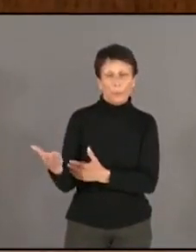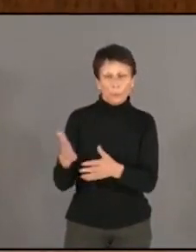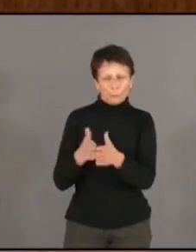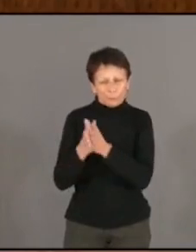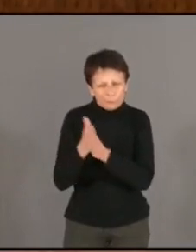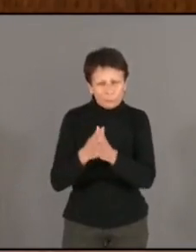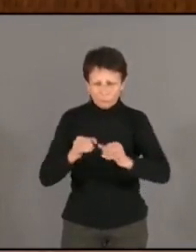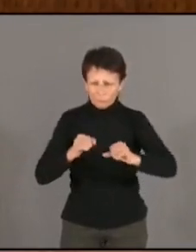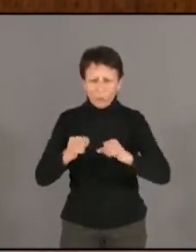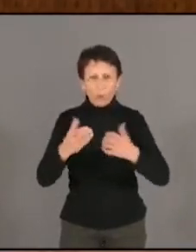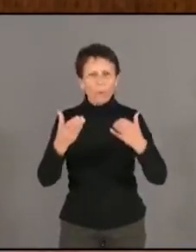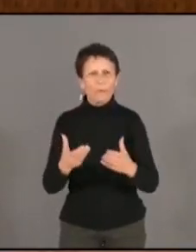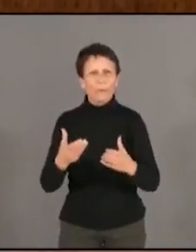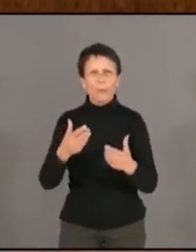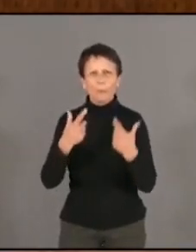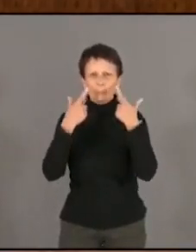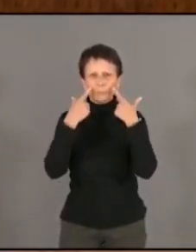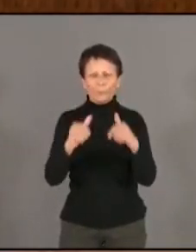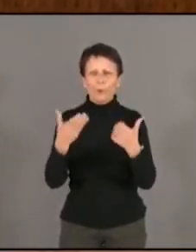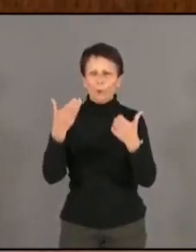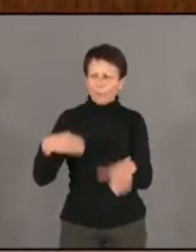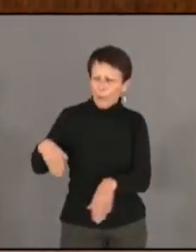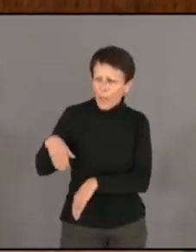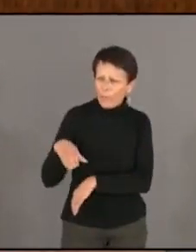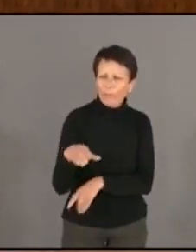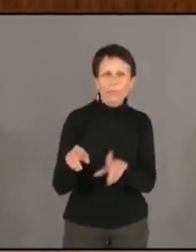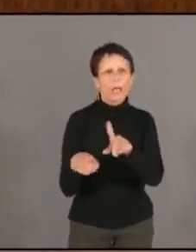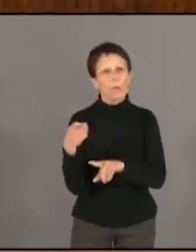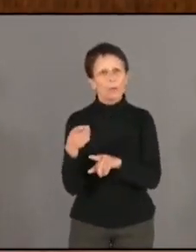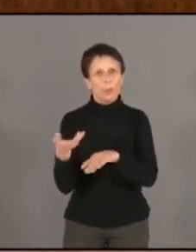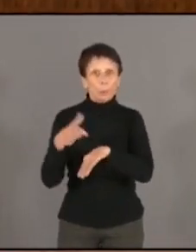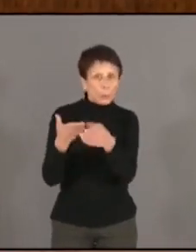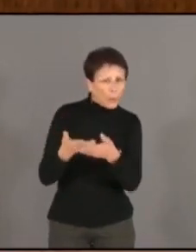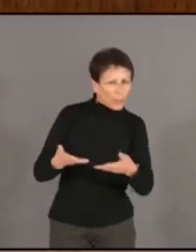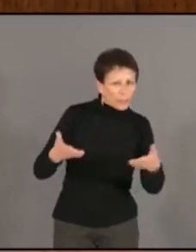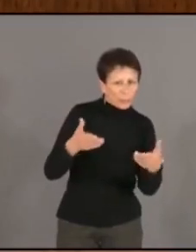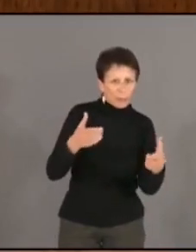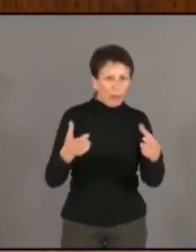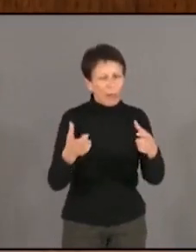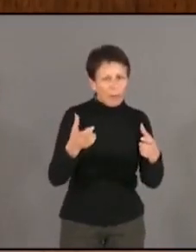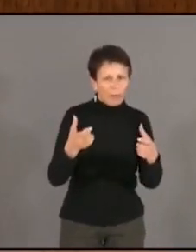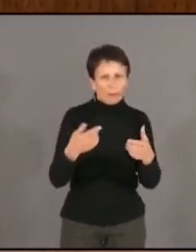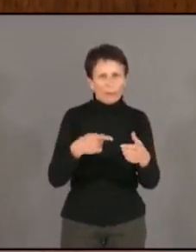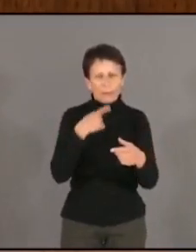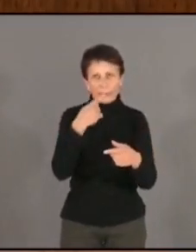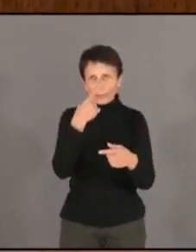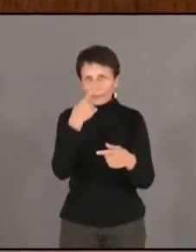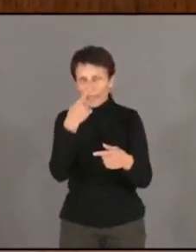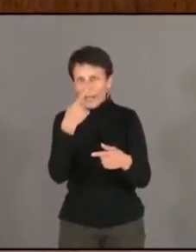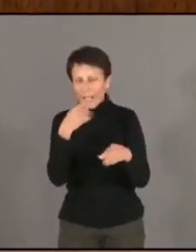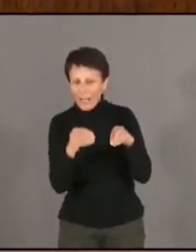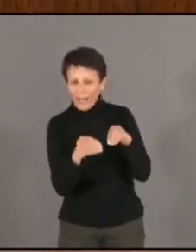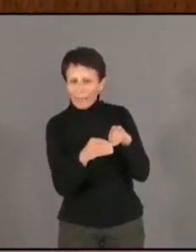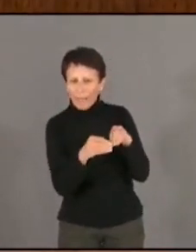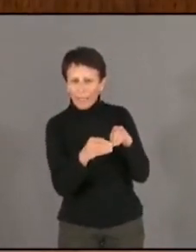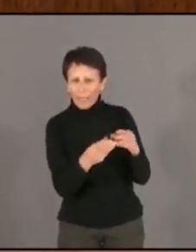volontariste. La volonté affichée de maintenir les investissements importants dans un contexte incertain va se heurter à un niveau d'épargne structurellement